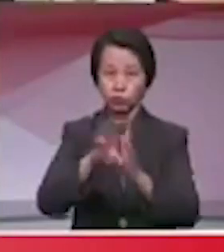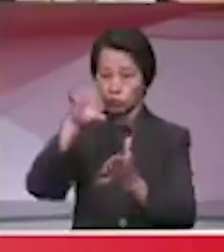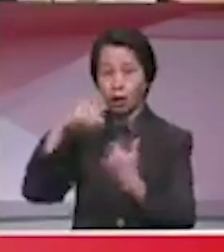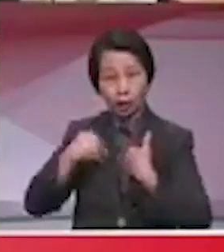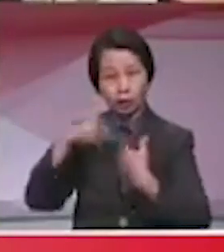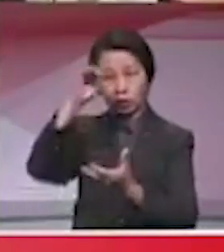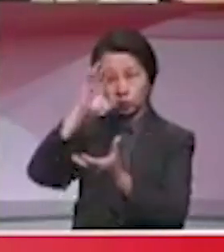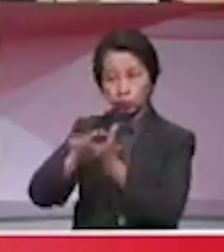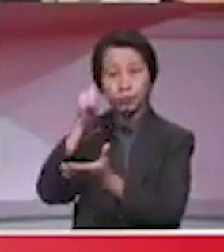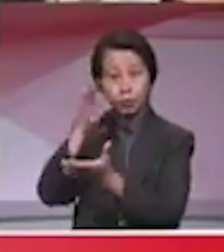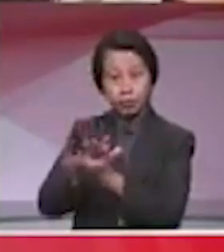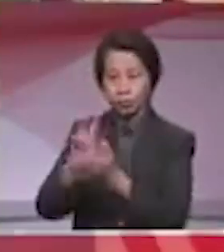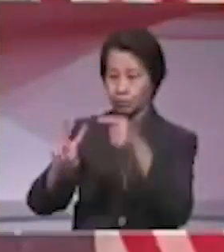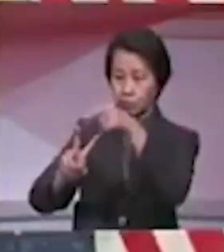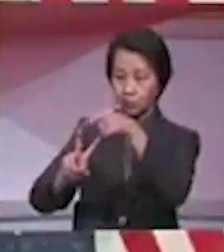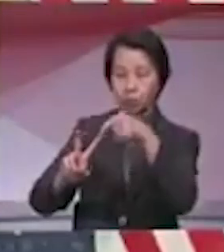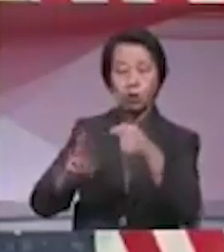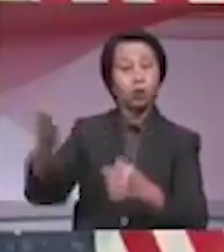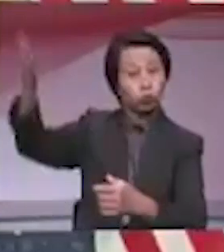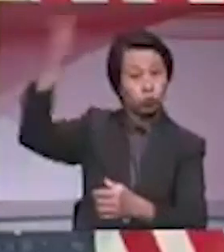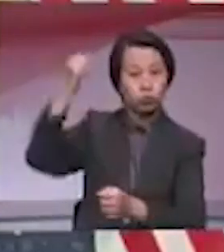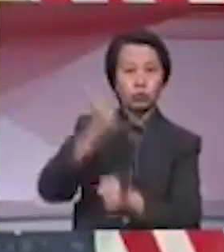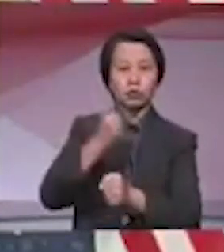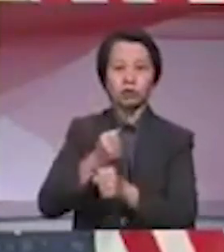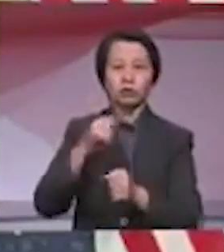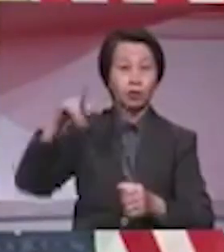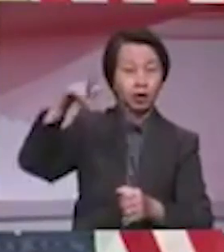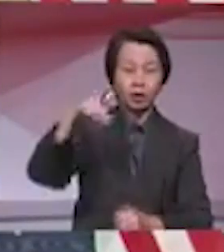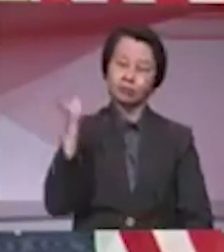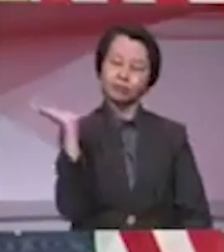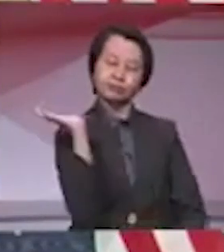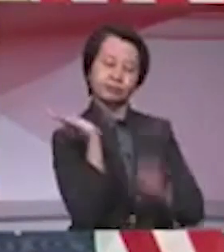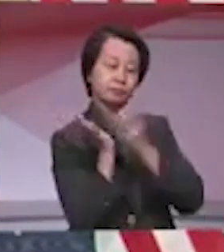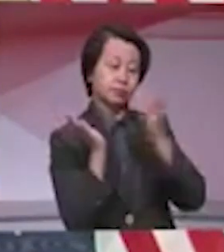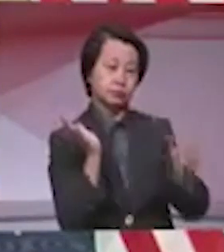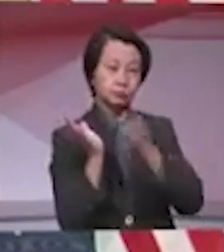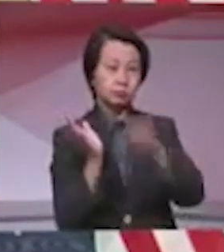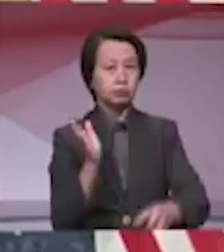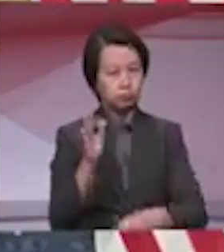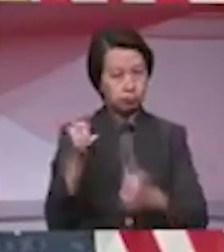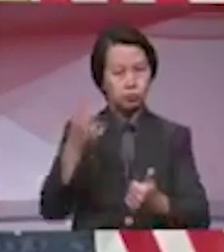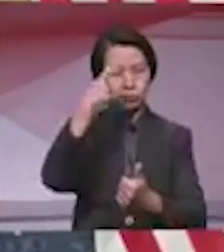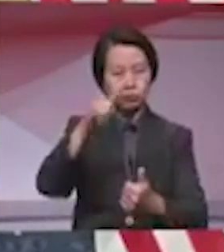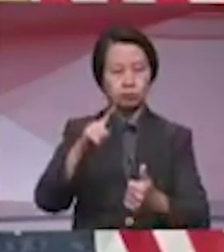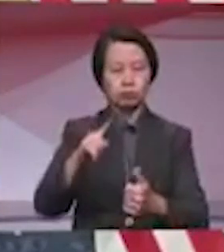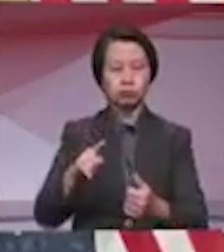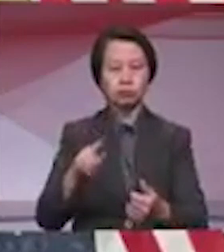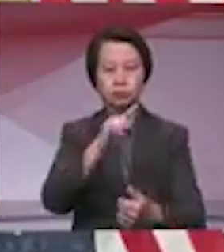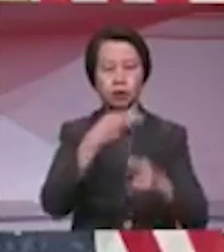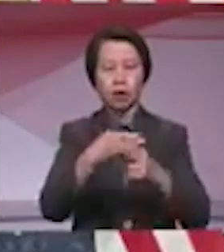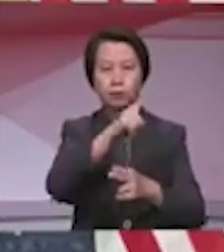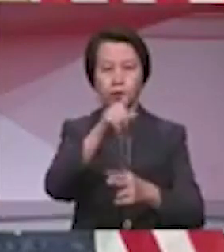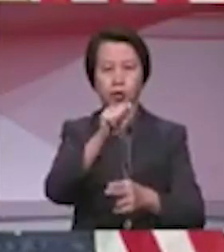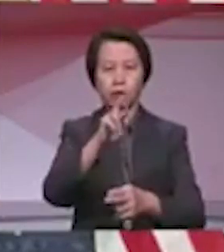suami isteri yang dahulunya bekerja sebagai pramugara dan pramugari, Encik Zarif Akhtar